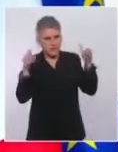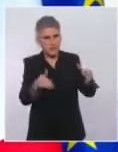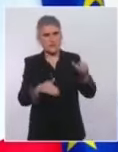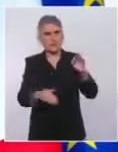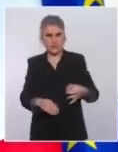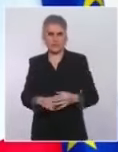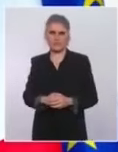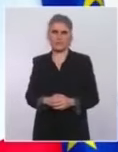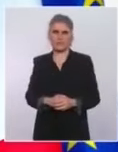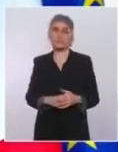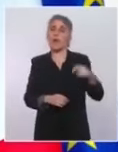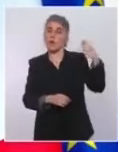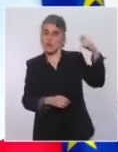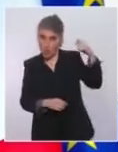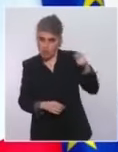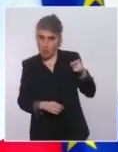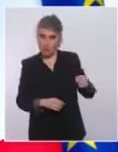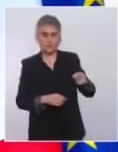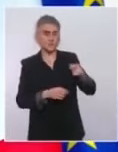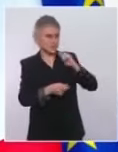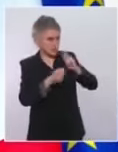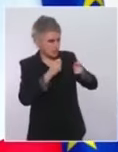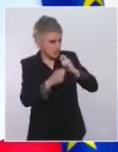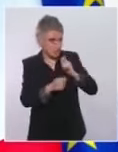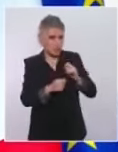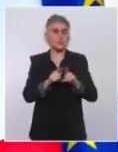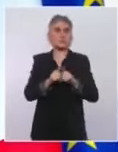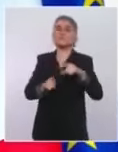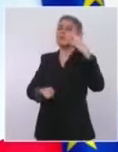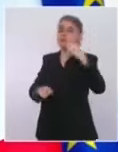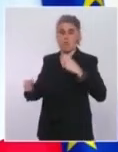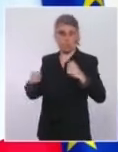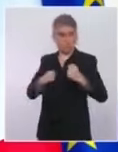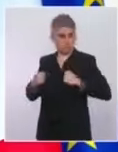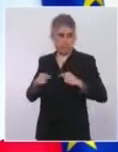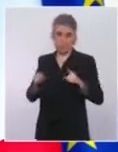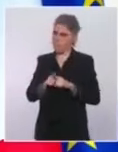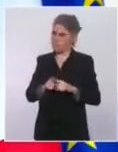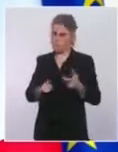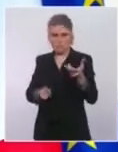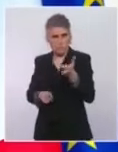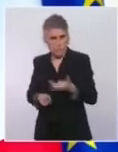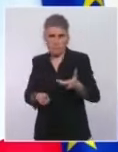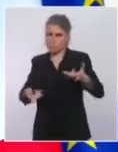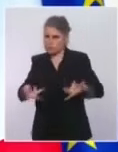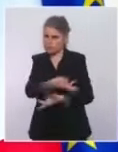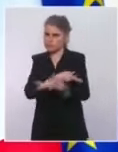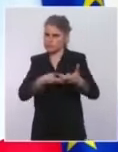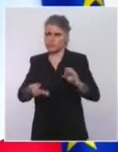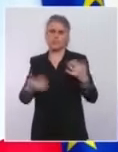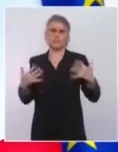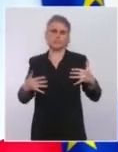Tshisekedi et le président Kagame sur ce sujet. Je voudrais ensuite rappeler 2 principes fondamentaux.